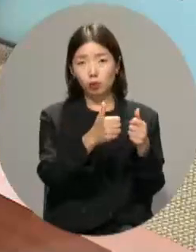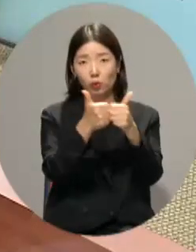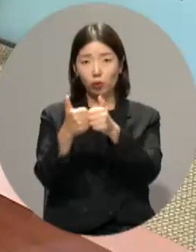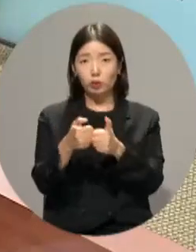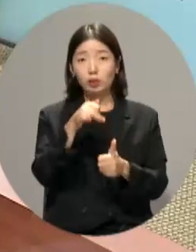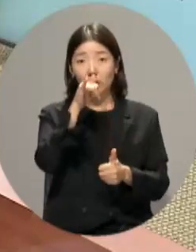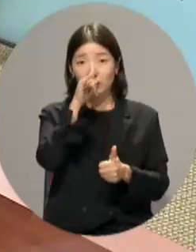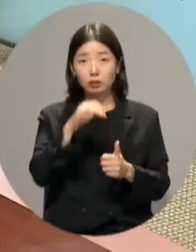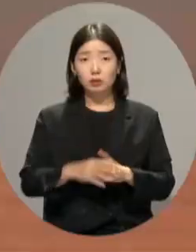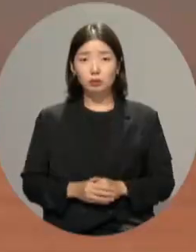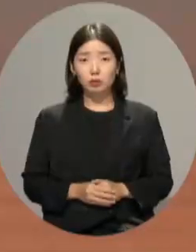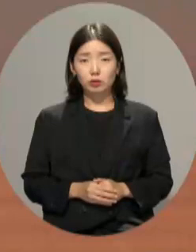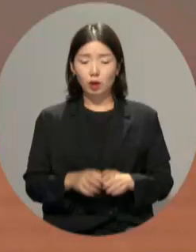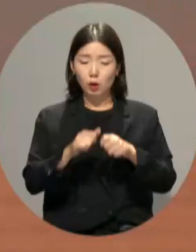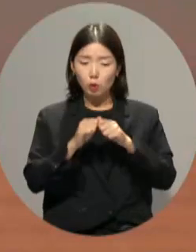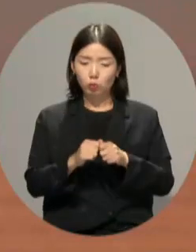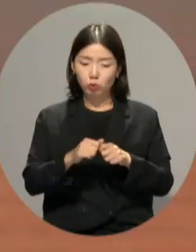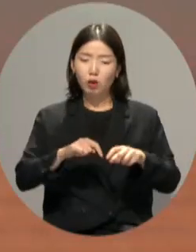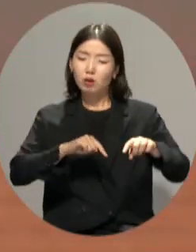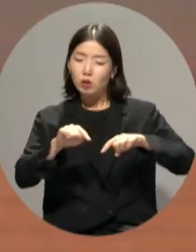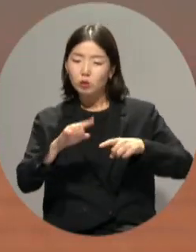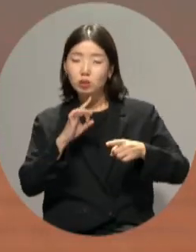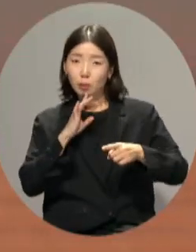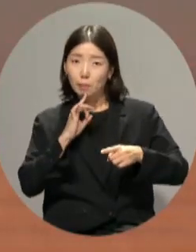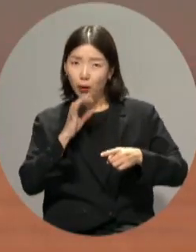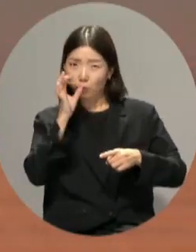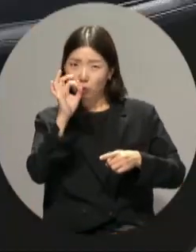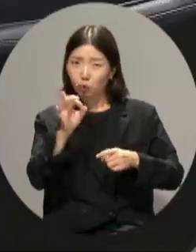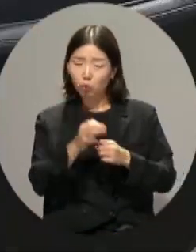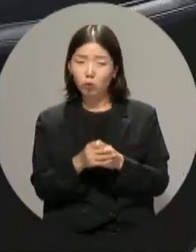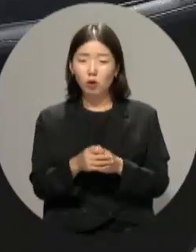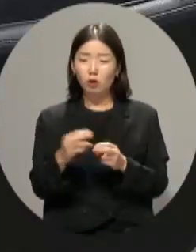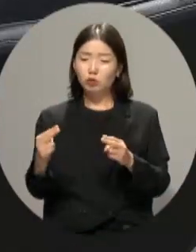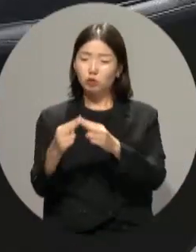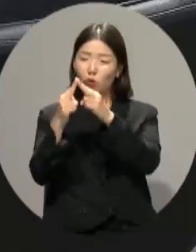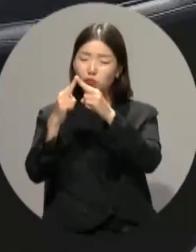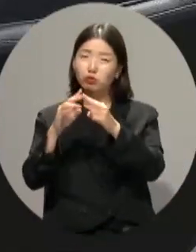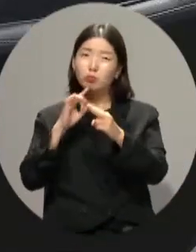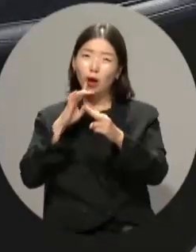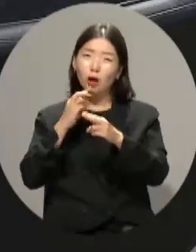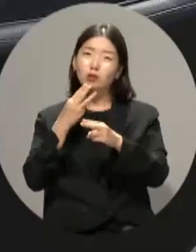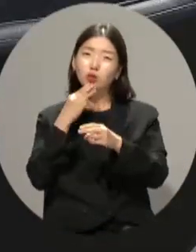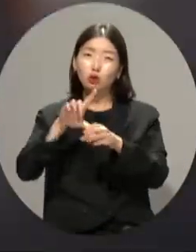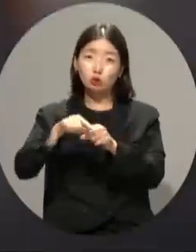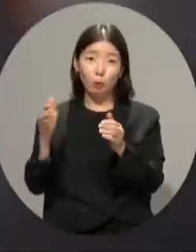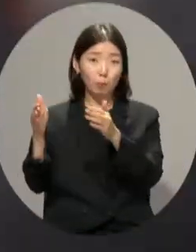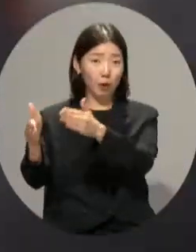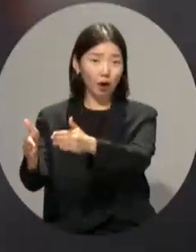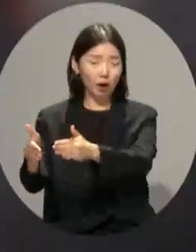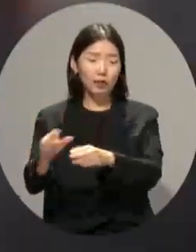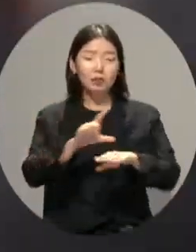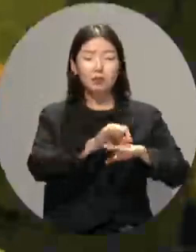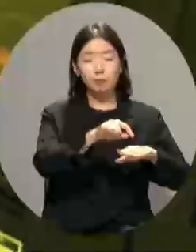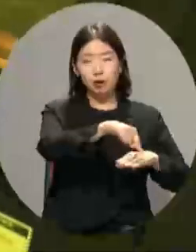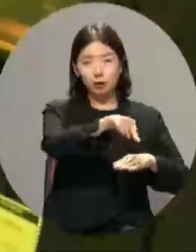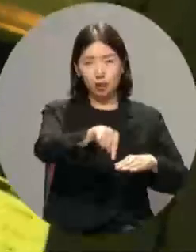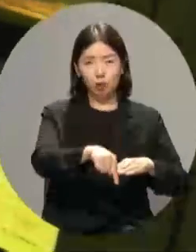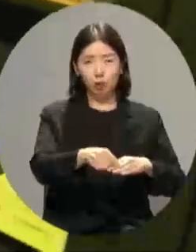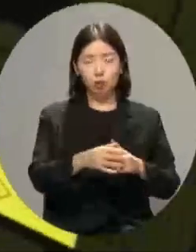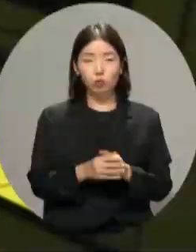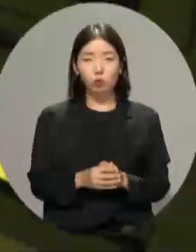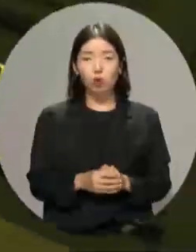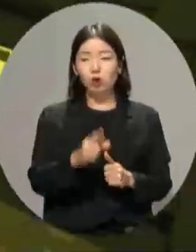논의됐습니다. 철저한 경제 논리로 반도체 인재 양성에 나선 윤석열 정부. 도내에서도 주요 대학들을